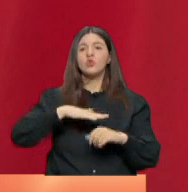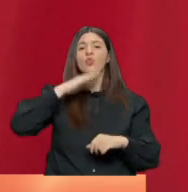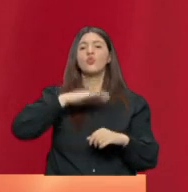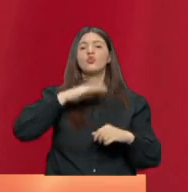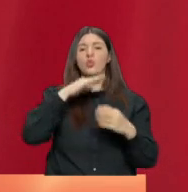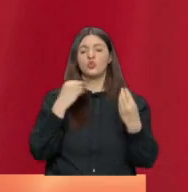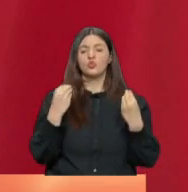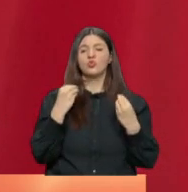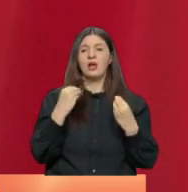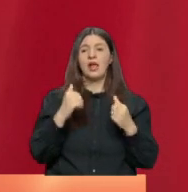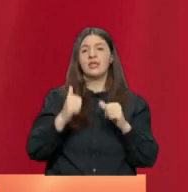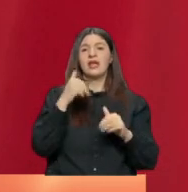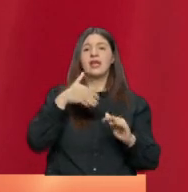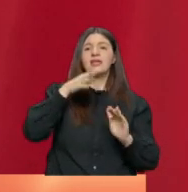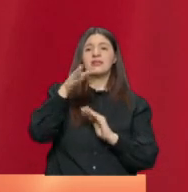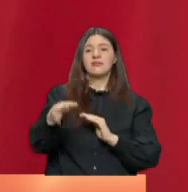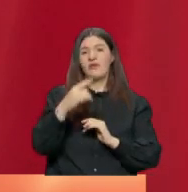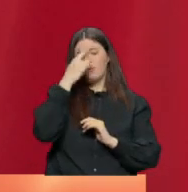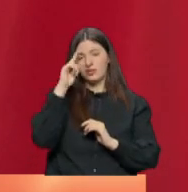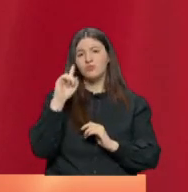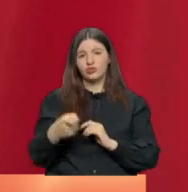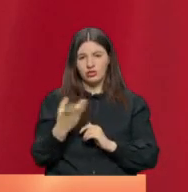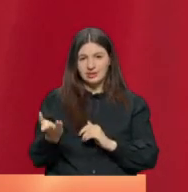dolu dönme fırsatını bulacağız.